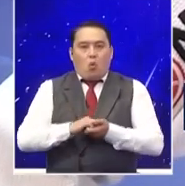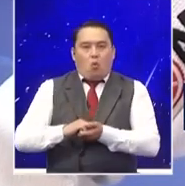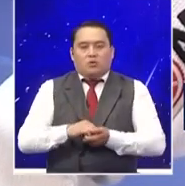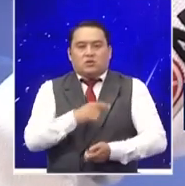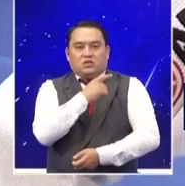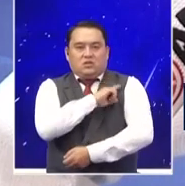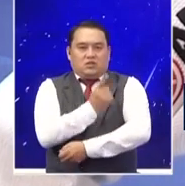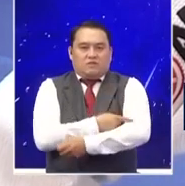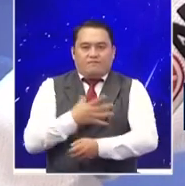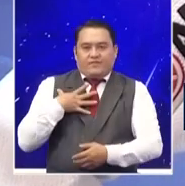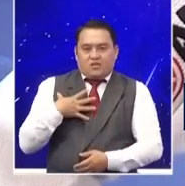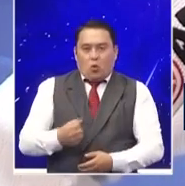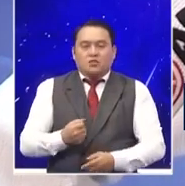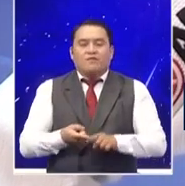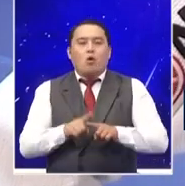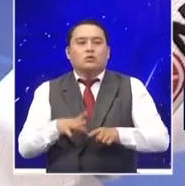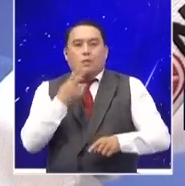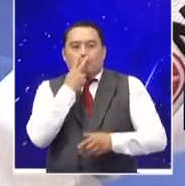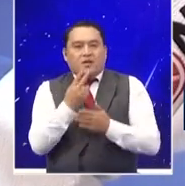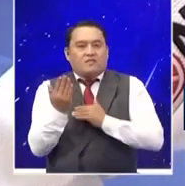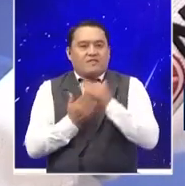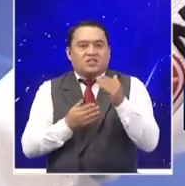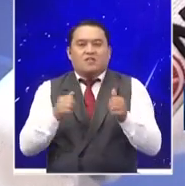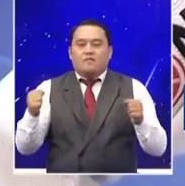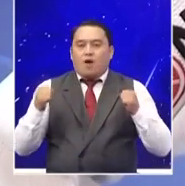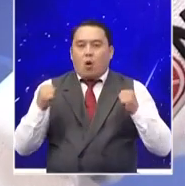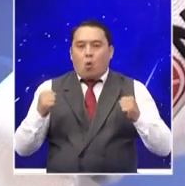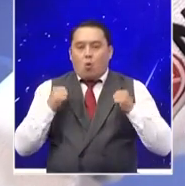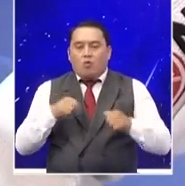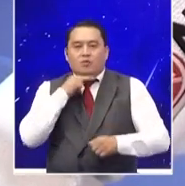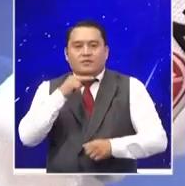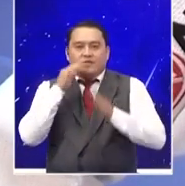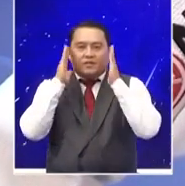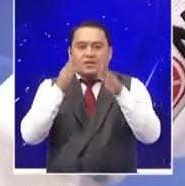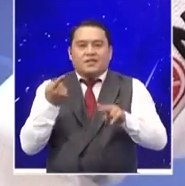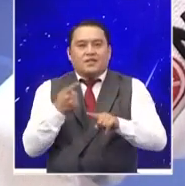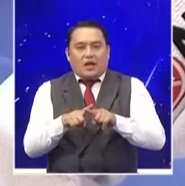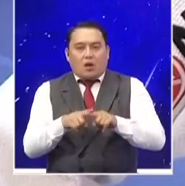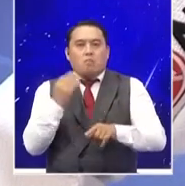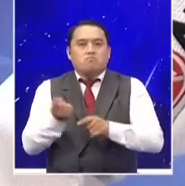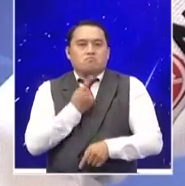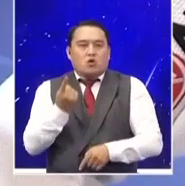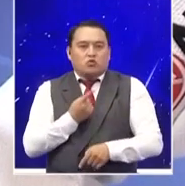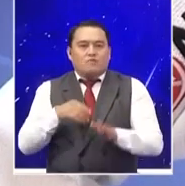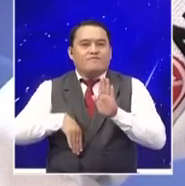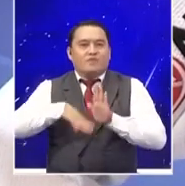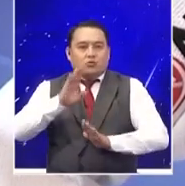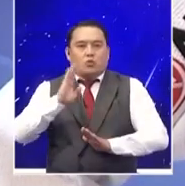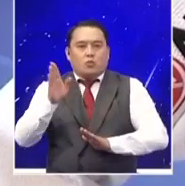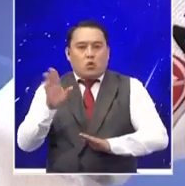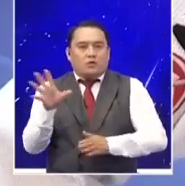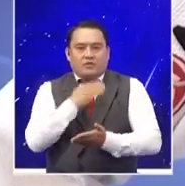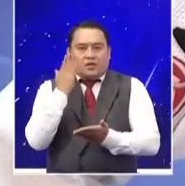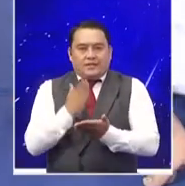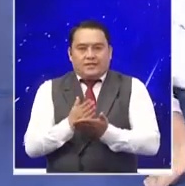своими силами и выносливостью. Очень высокие показатели в физическом плане. Необходимо уделить большое внимание технике, и тогда их мастерство значительно вырастет. Все данные для